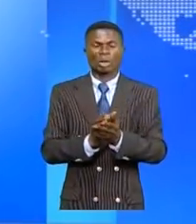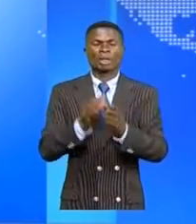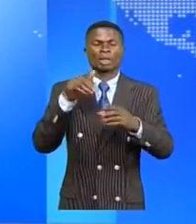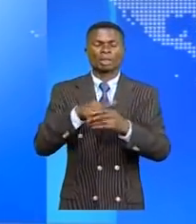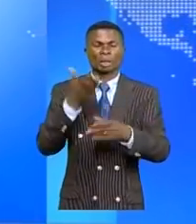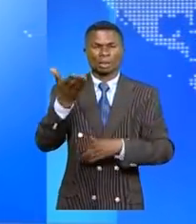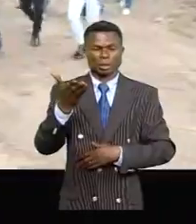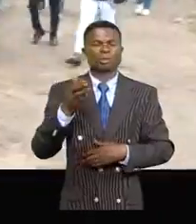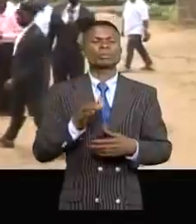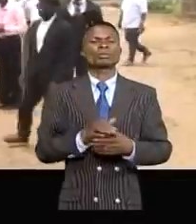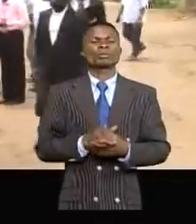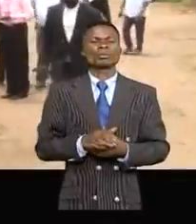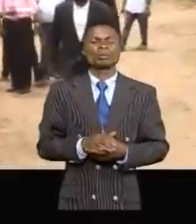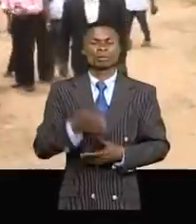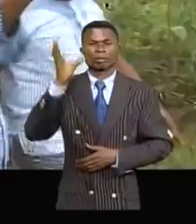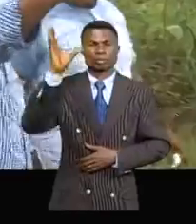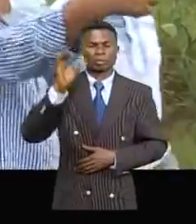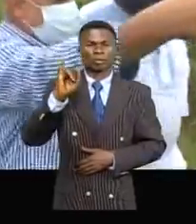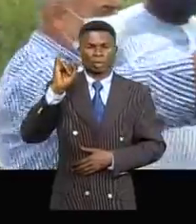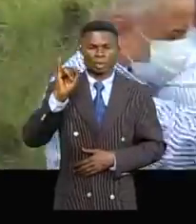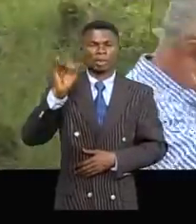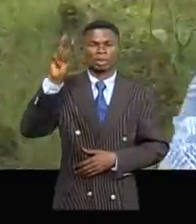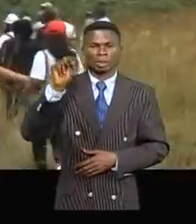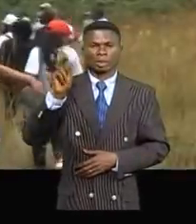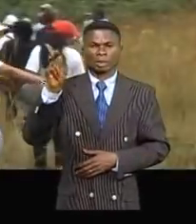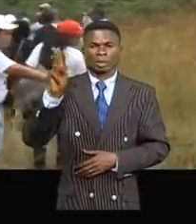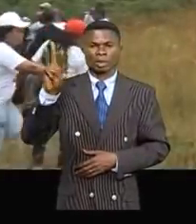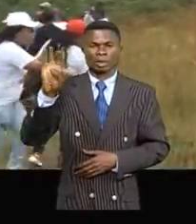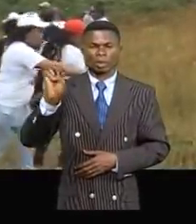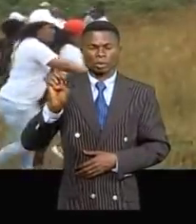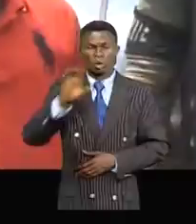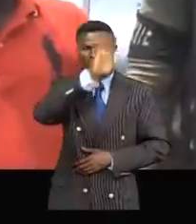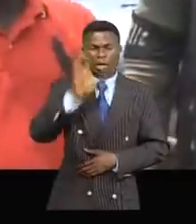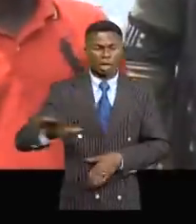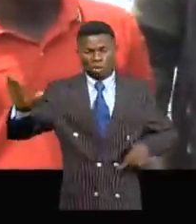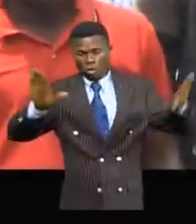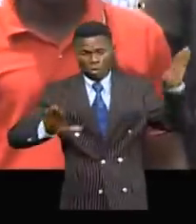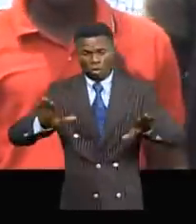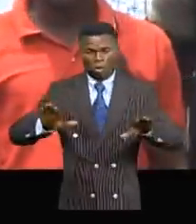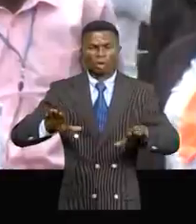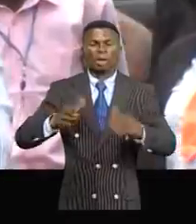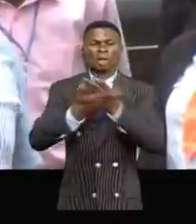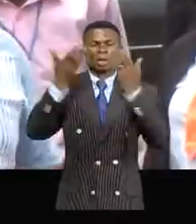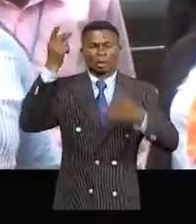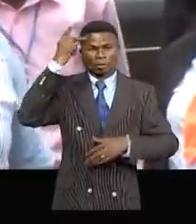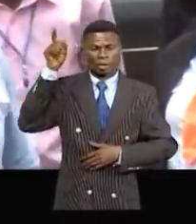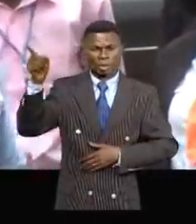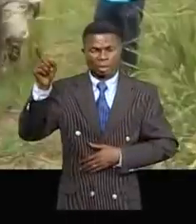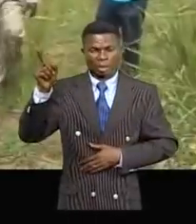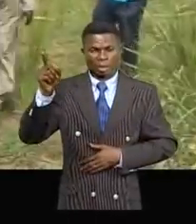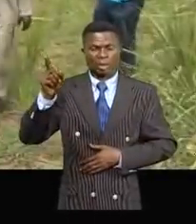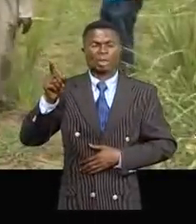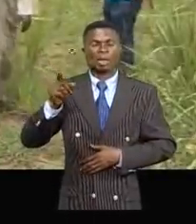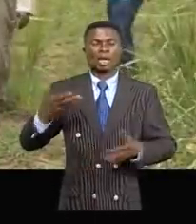Rekinzouzi. Le village Inkwe, dans la commune de Lancélé, en milieu périurbain de la capitale Kinshasa, a vécu